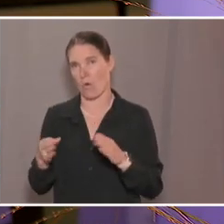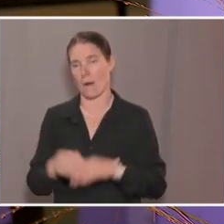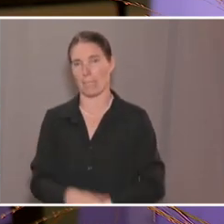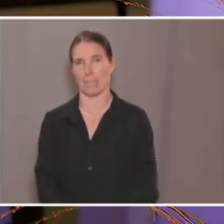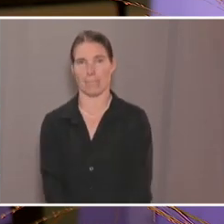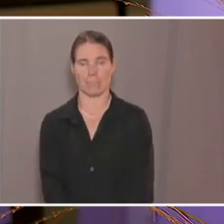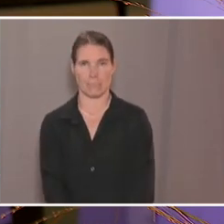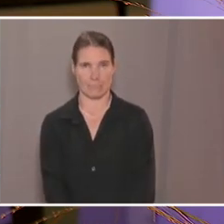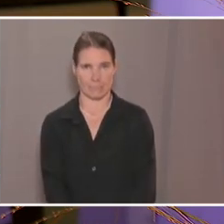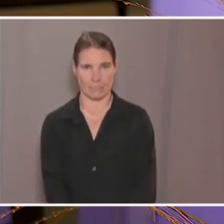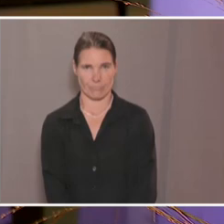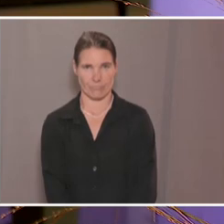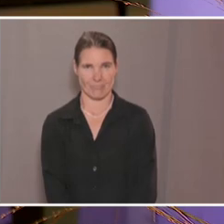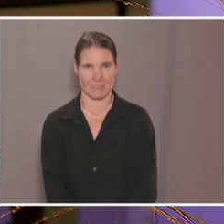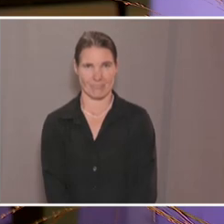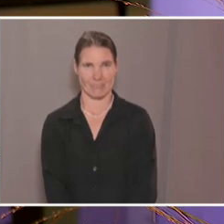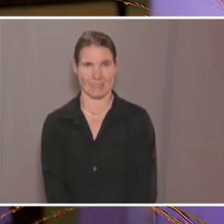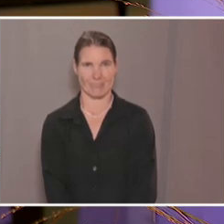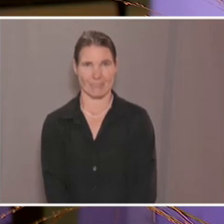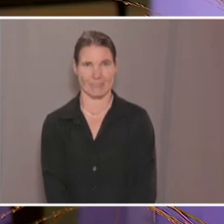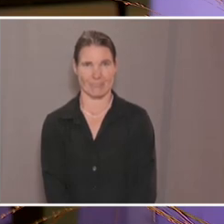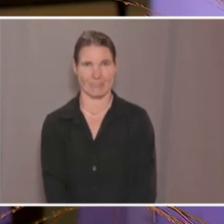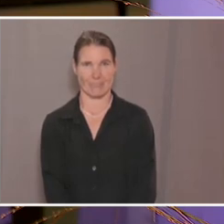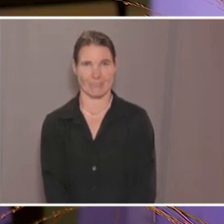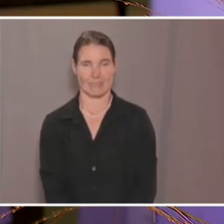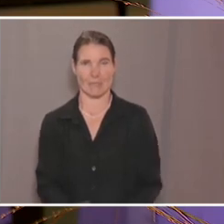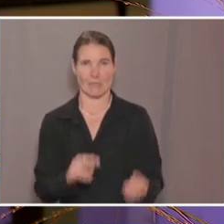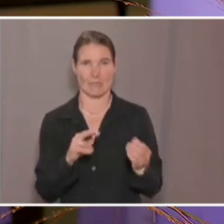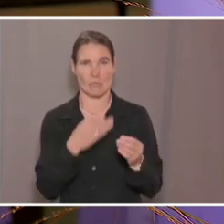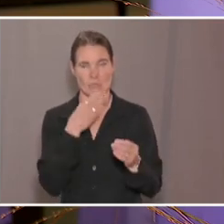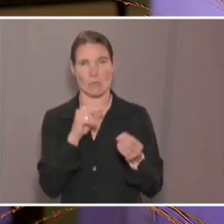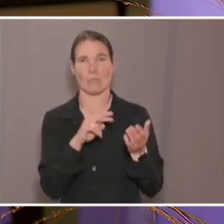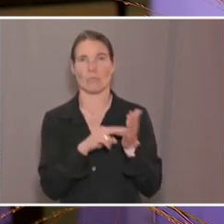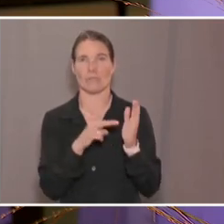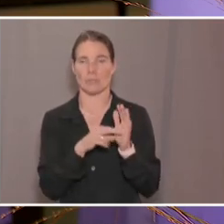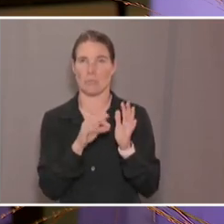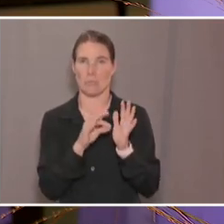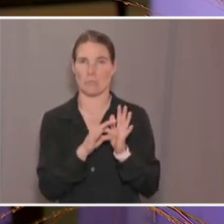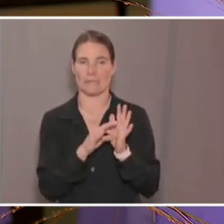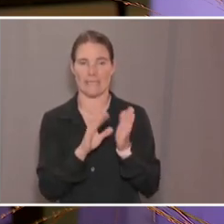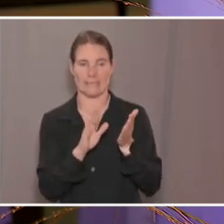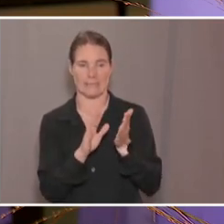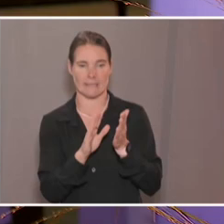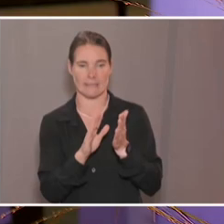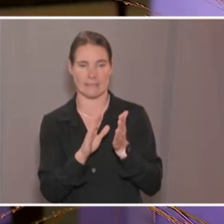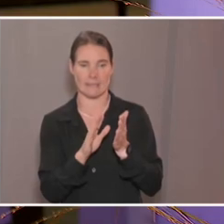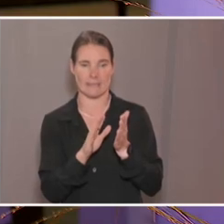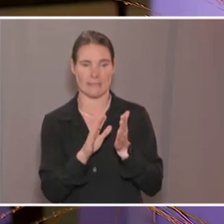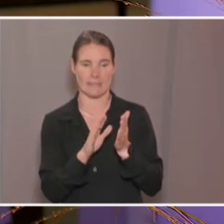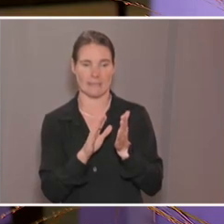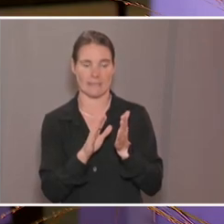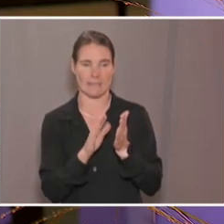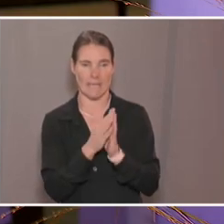Die ansonsten schönen, im weitesten Sinne politischen Punkte wurden bereits genannt. Einen kleinen haben wir noch nicht